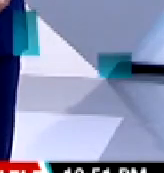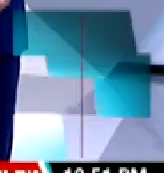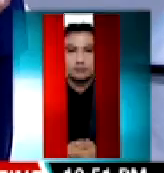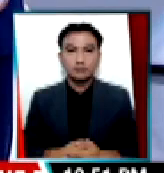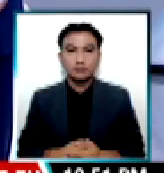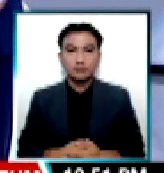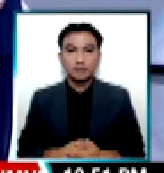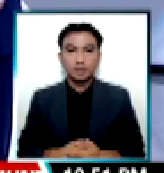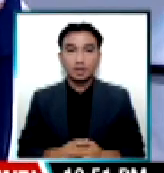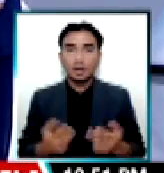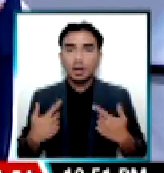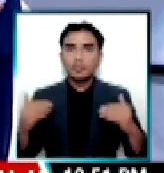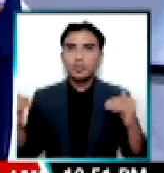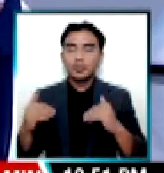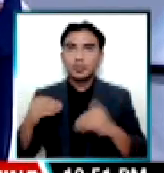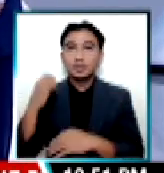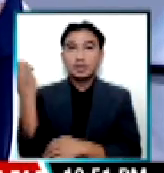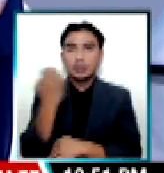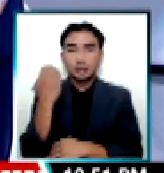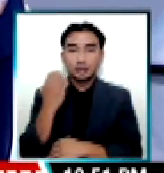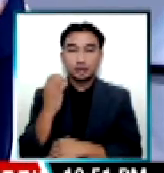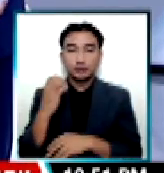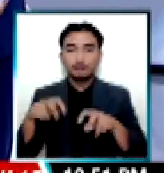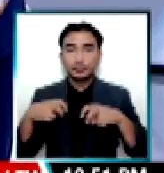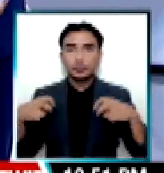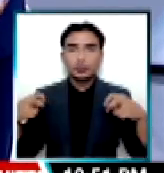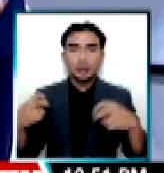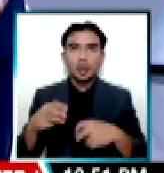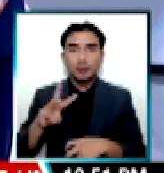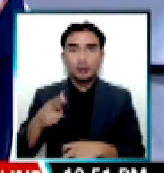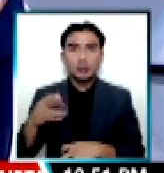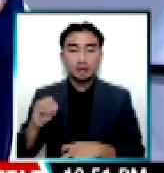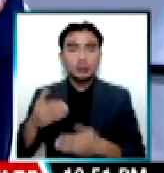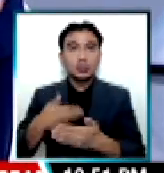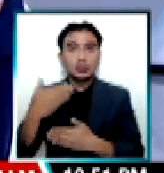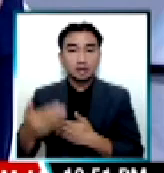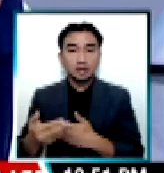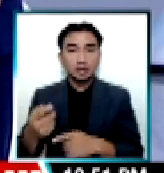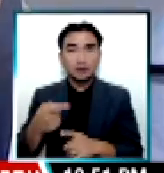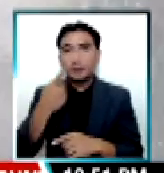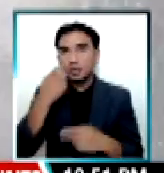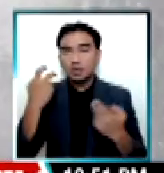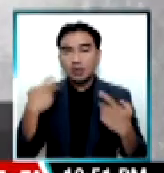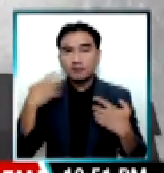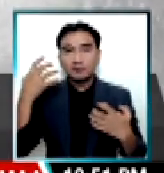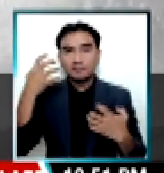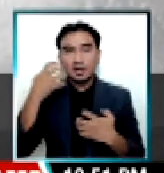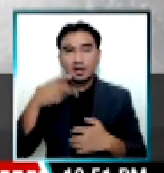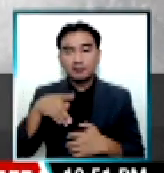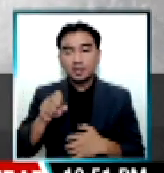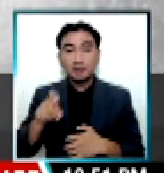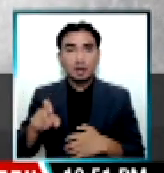Magpupulong ang Emergency Committee ng World Health Organization sa susunod na linggo kaugnay ng monkeypox outbreak. Iyan ay para talakayin